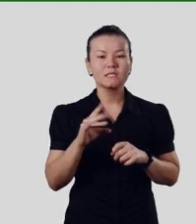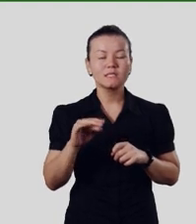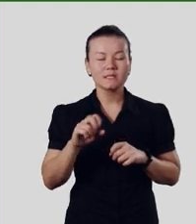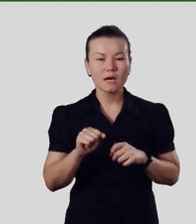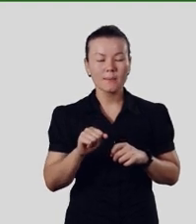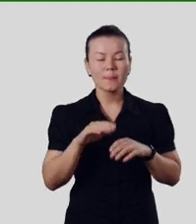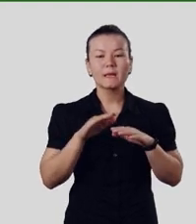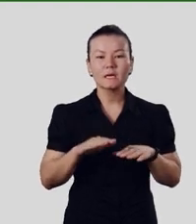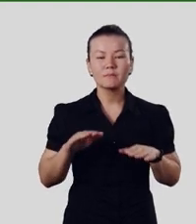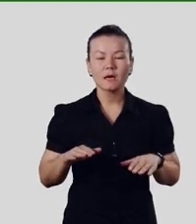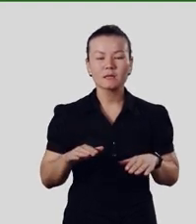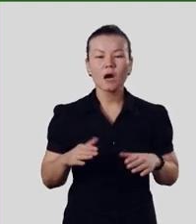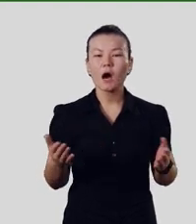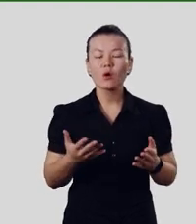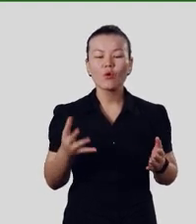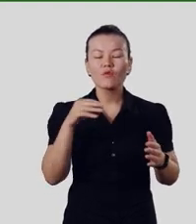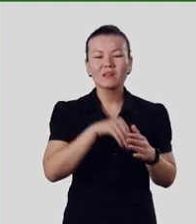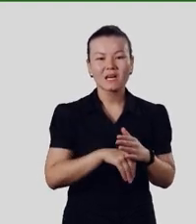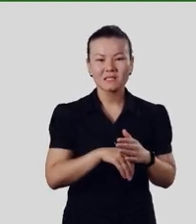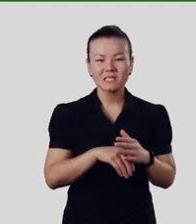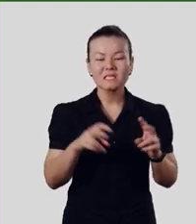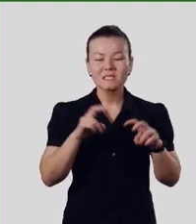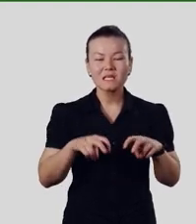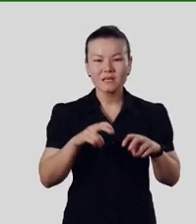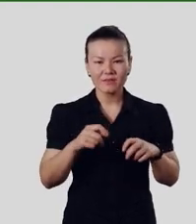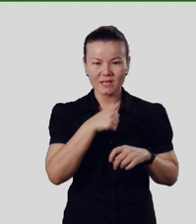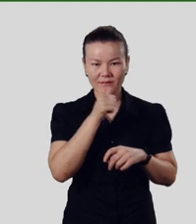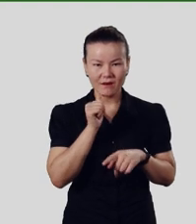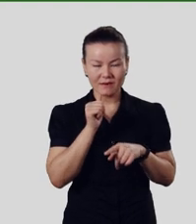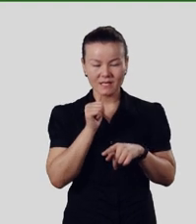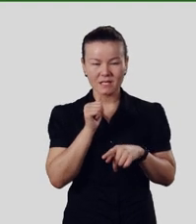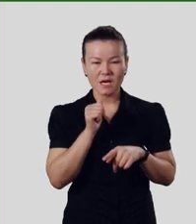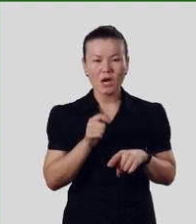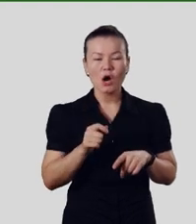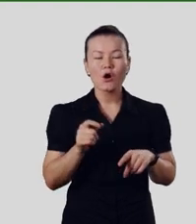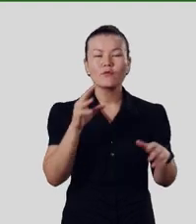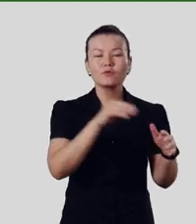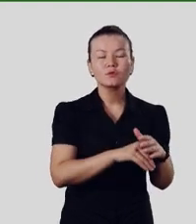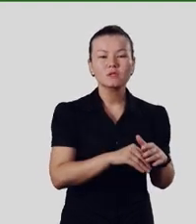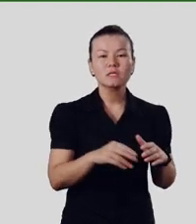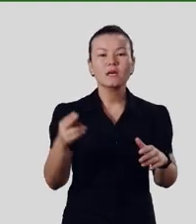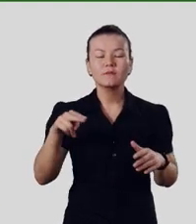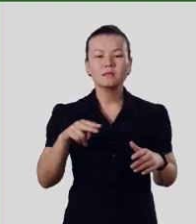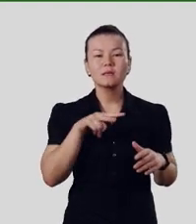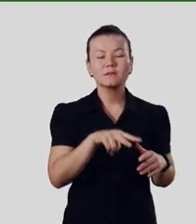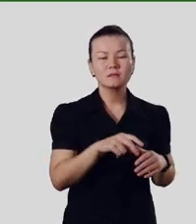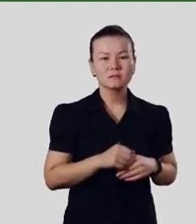Ребята, а какой вклад в исследование Африки внес Давид Ливингстон?